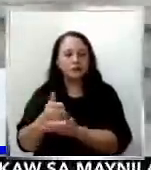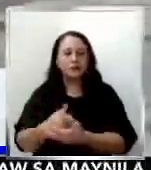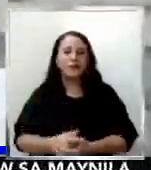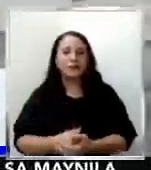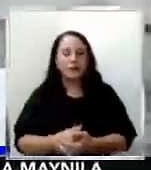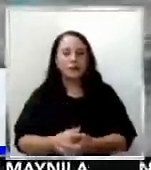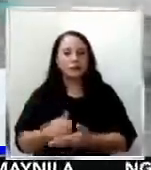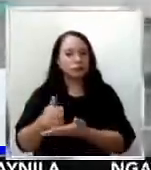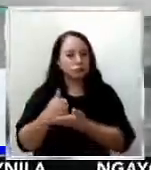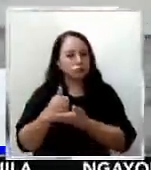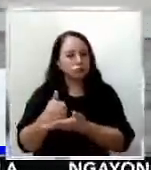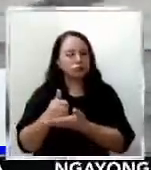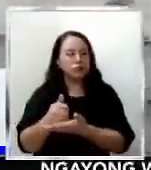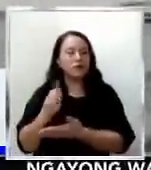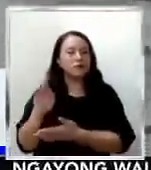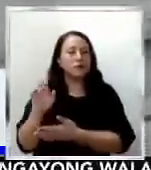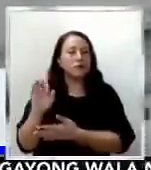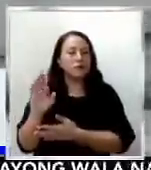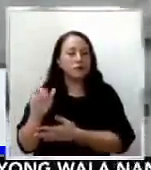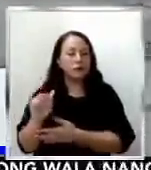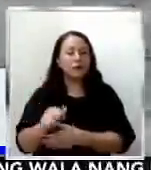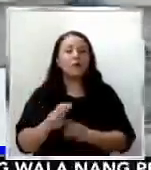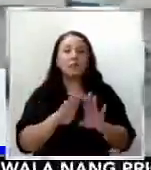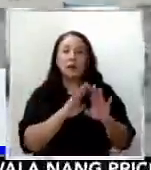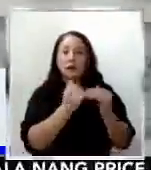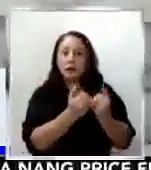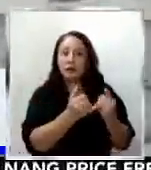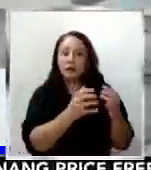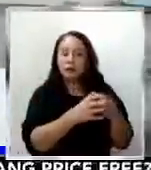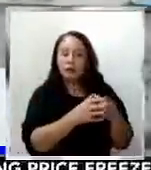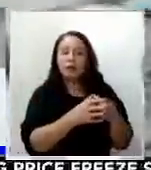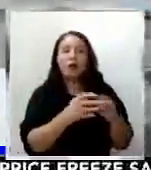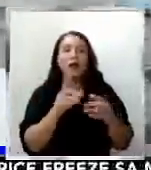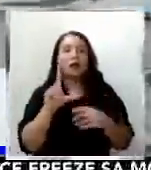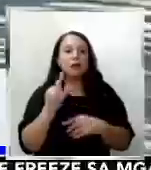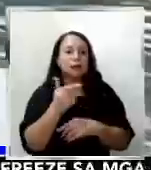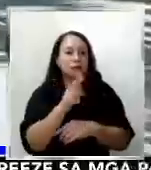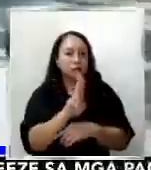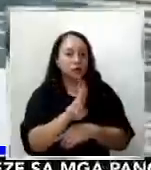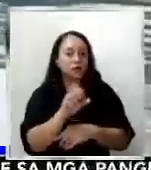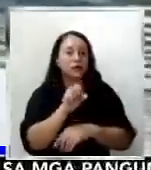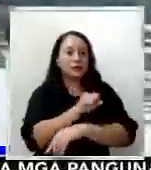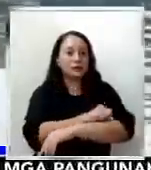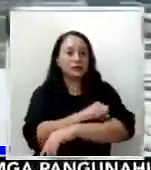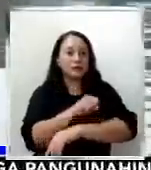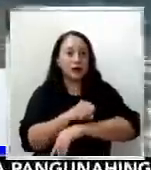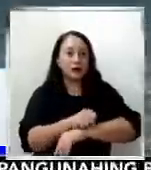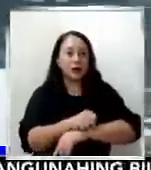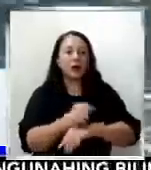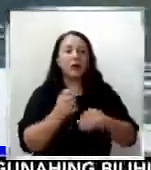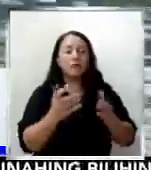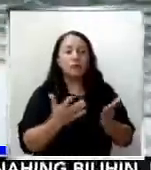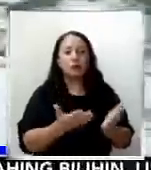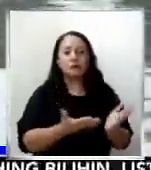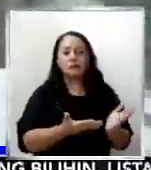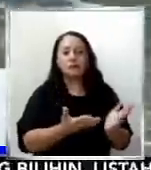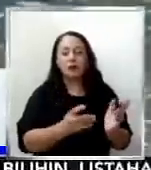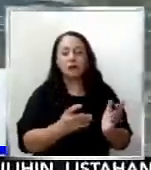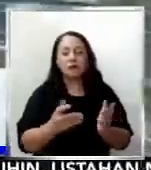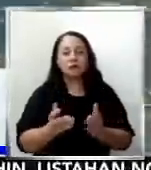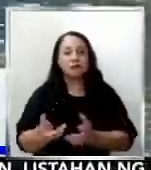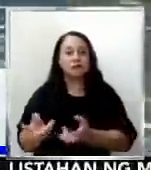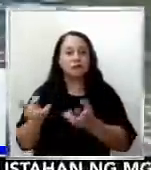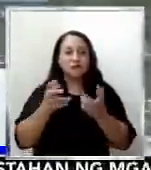Nagtulong-tulong ang BFAR, mga taga-barangay at lokal na pamahalaan ng Samar na maisampa sa pump boat ang naligaw na